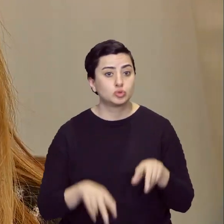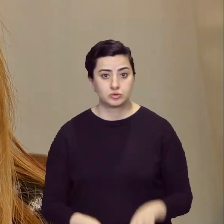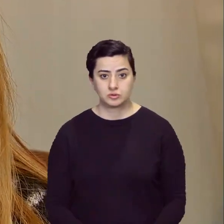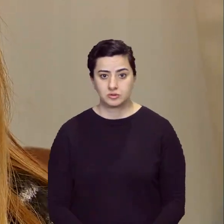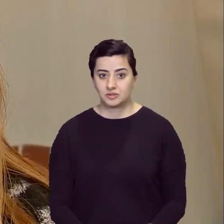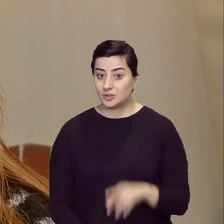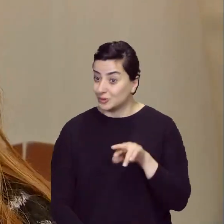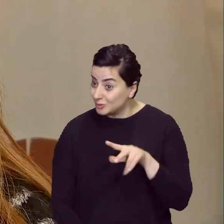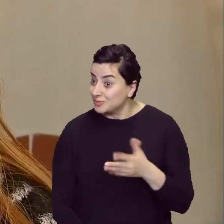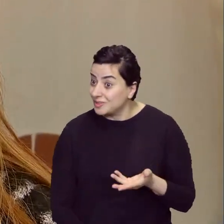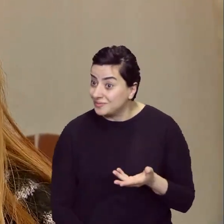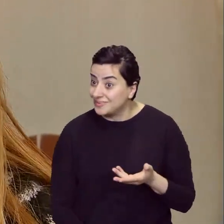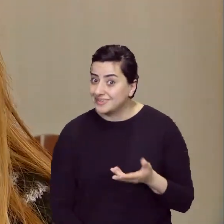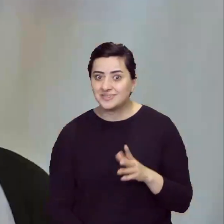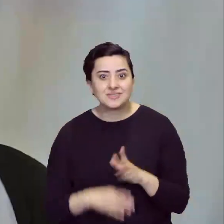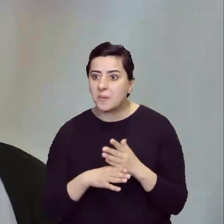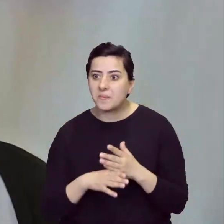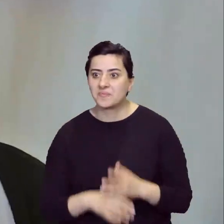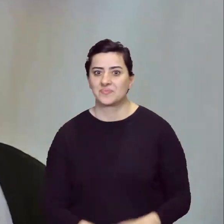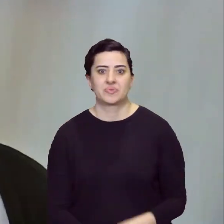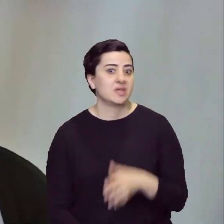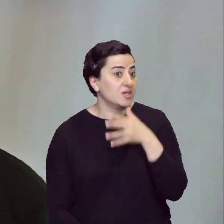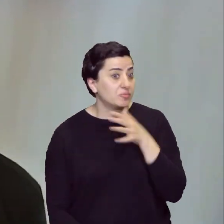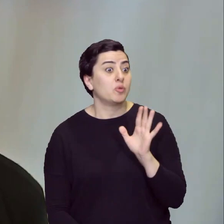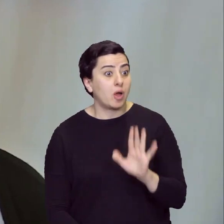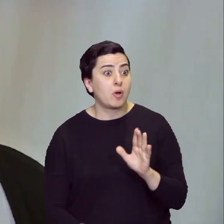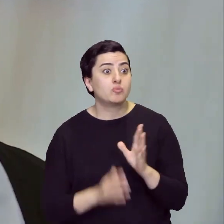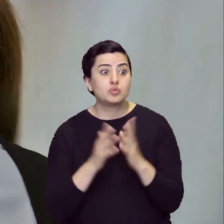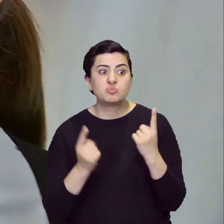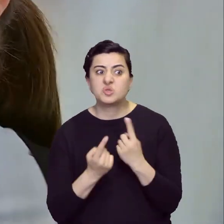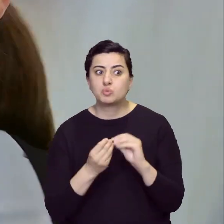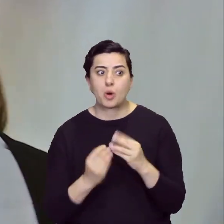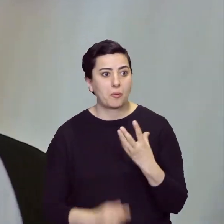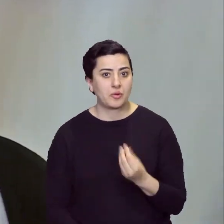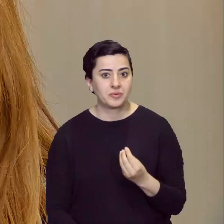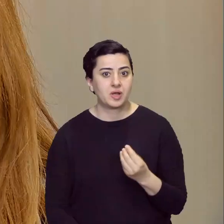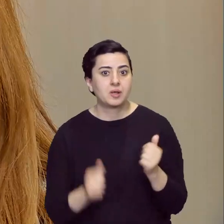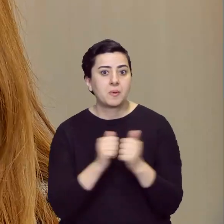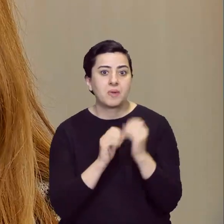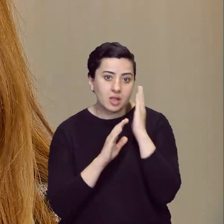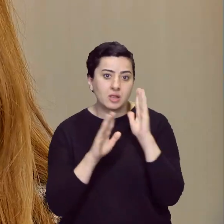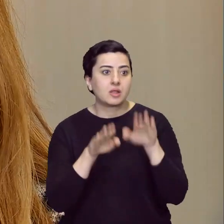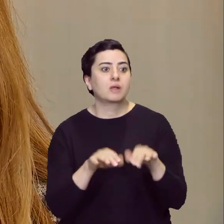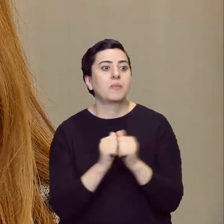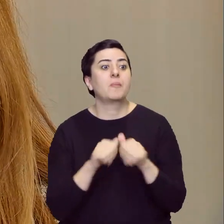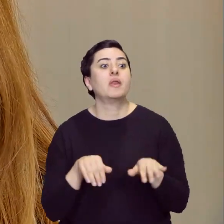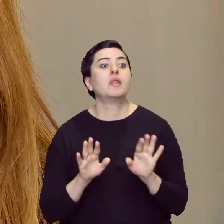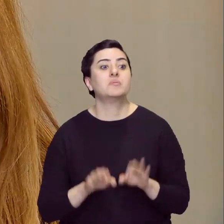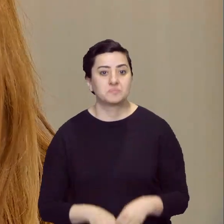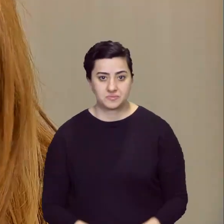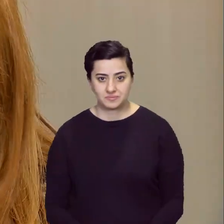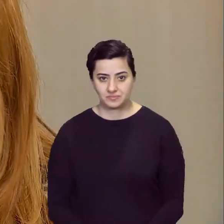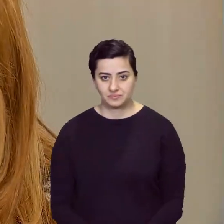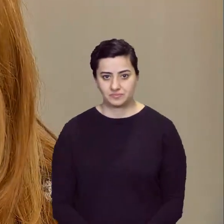Küsmüşler. Küsmüşler mi? Niye? Bilmiyorum ama büyük bir şey galiba. Aynı yatakta da yatmıyorlarmış.